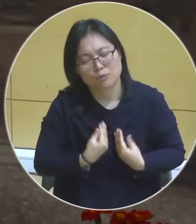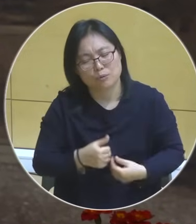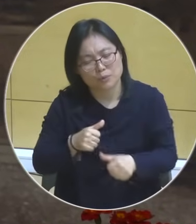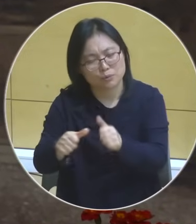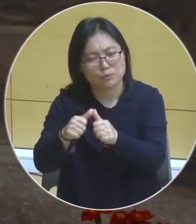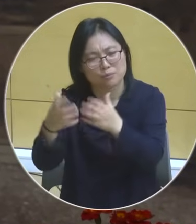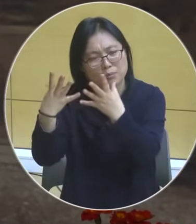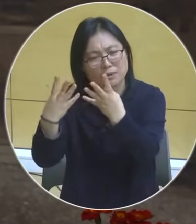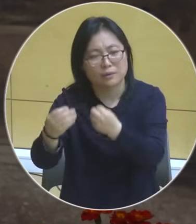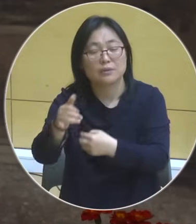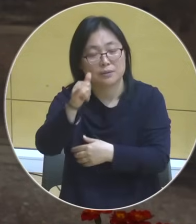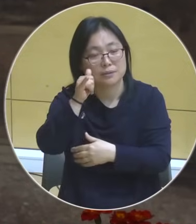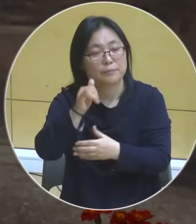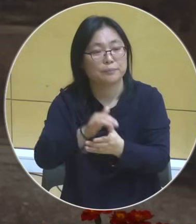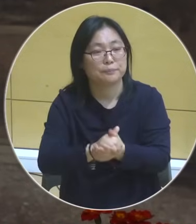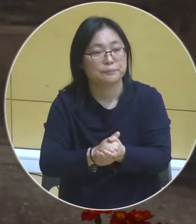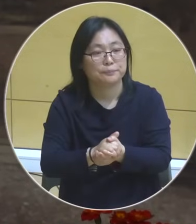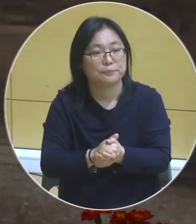소식이 계속해서 들려집니다.